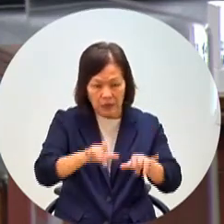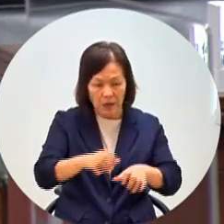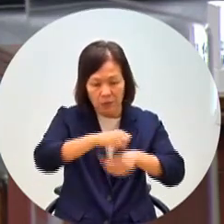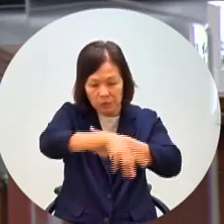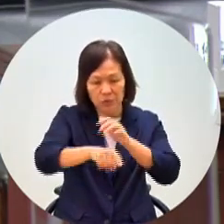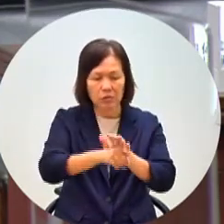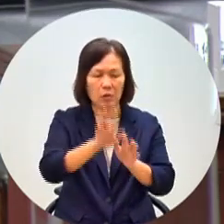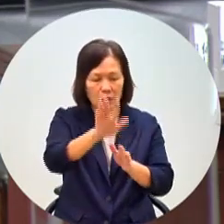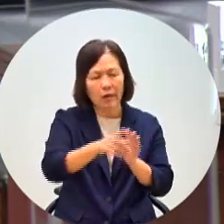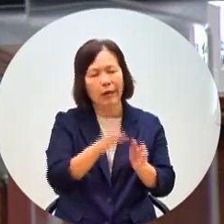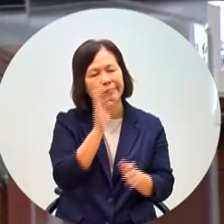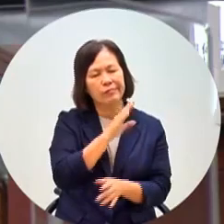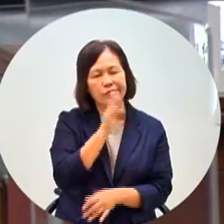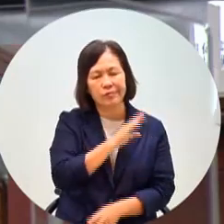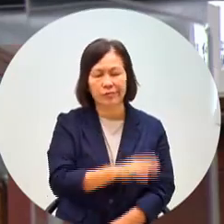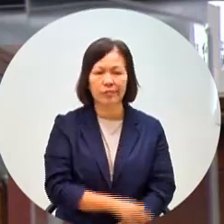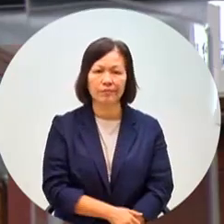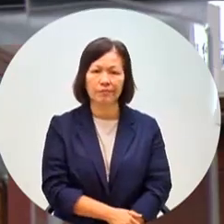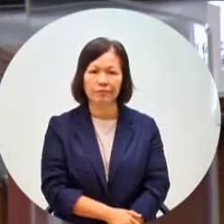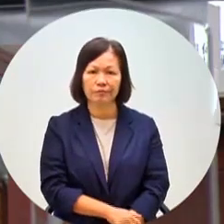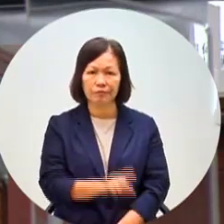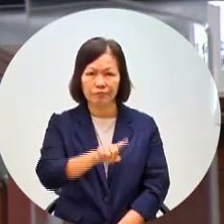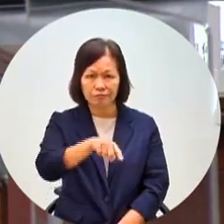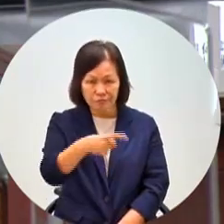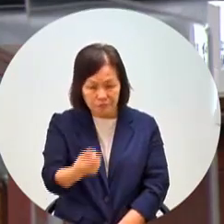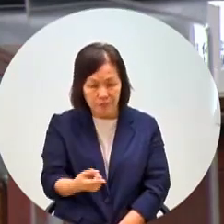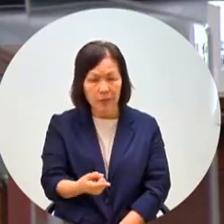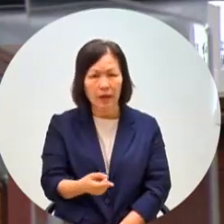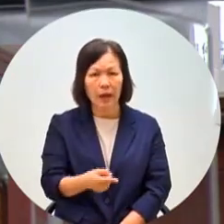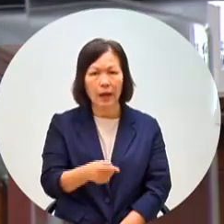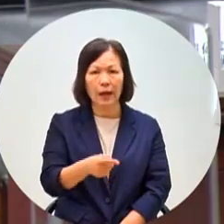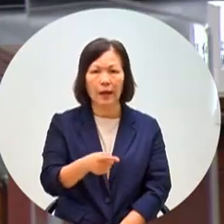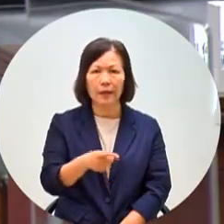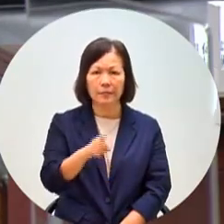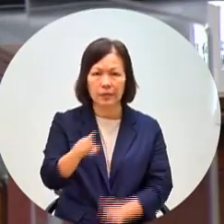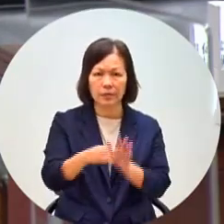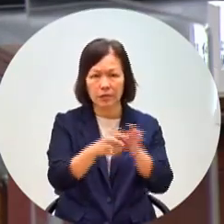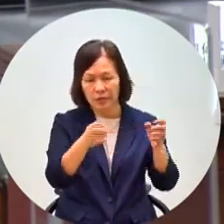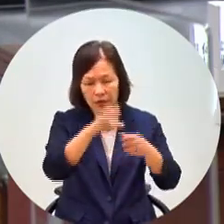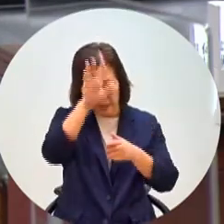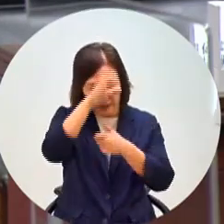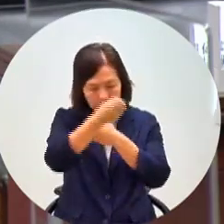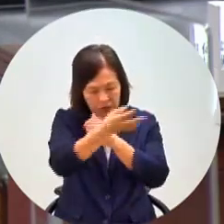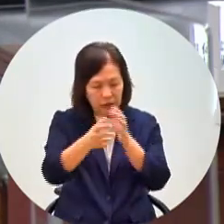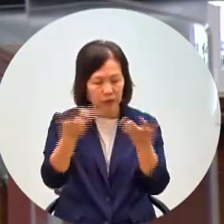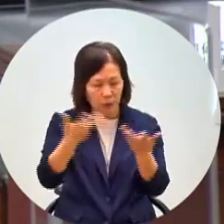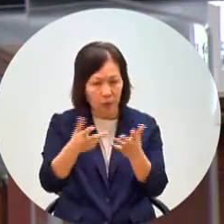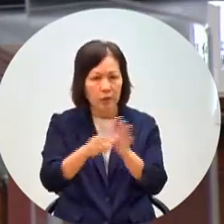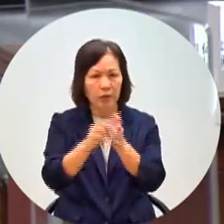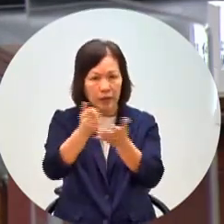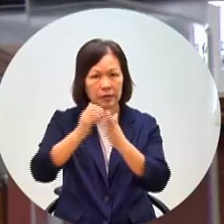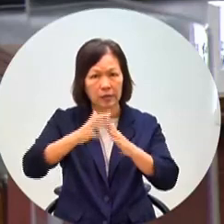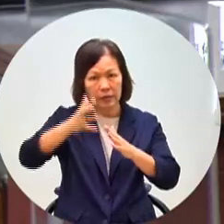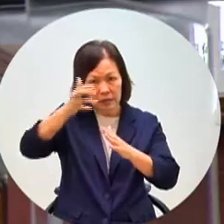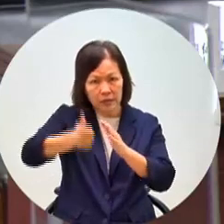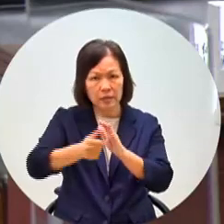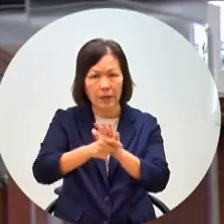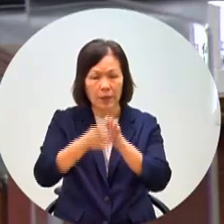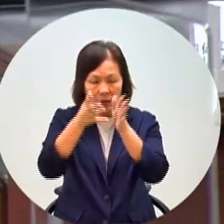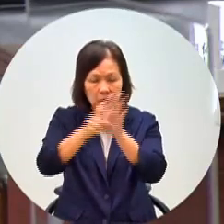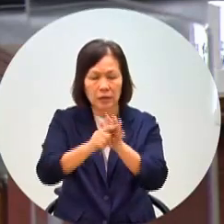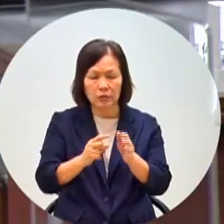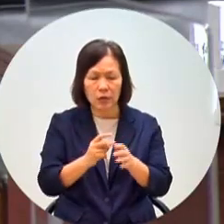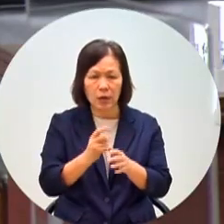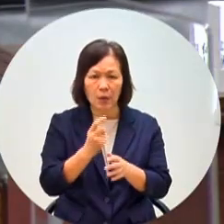用。接下来，这上面的疫情问题，是不是请我们市长针对 PCR